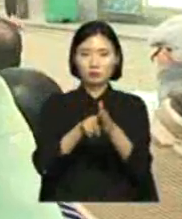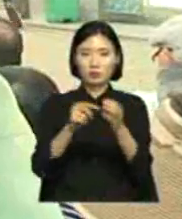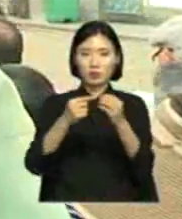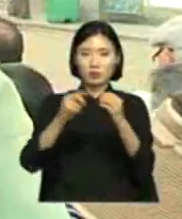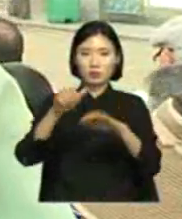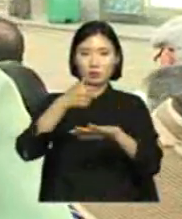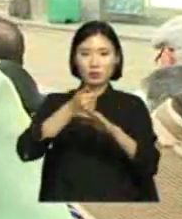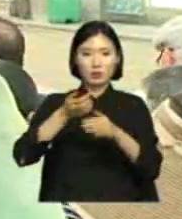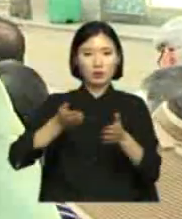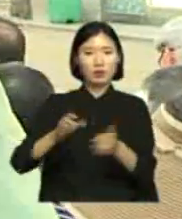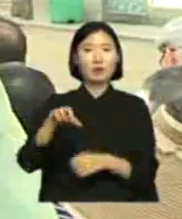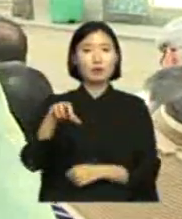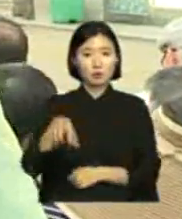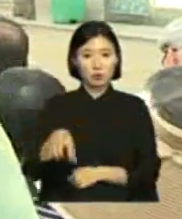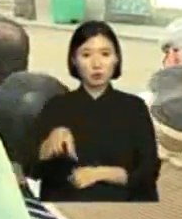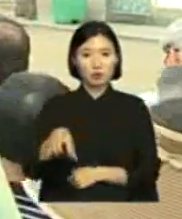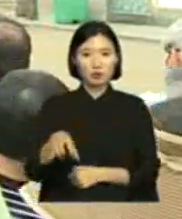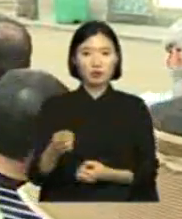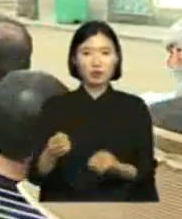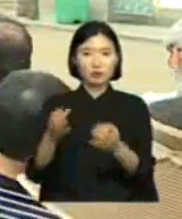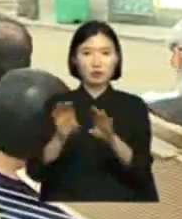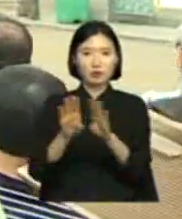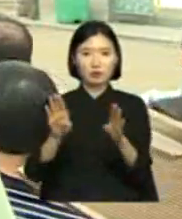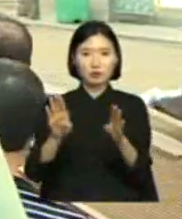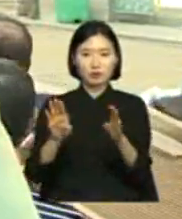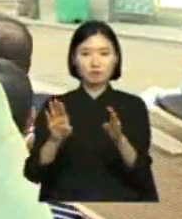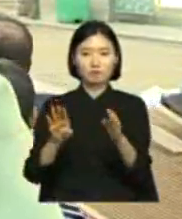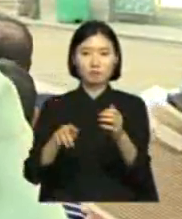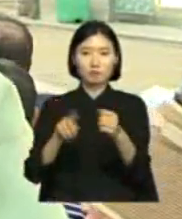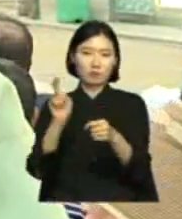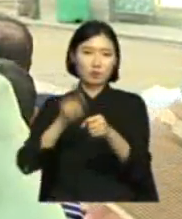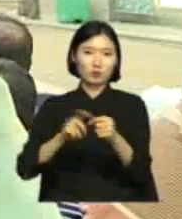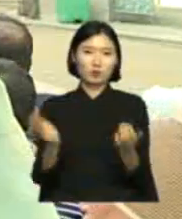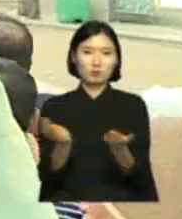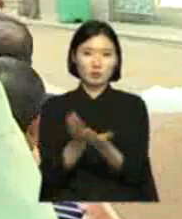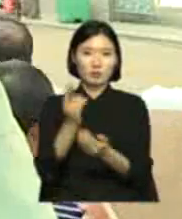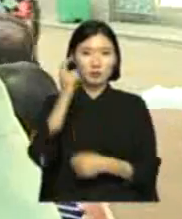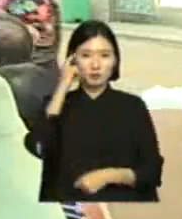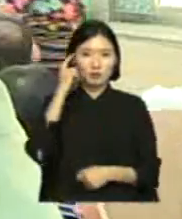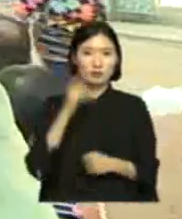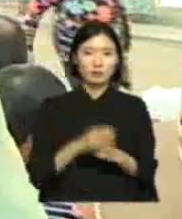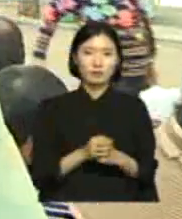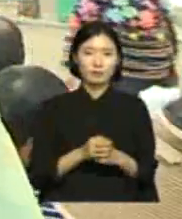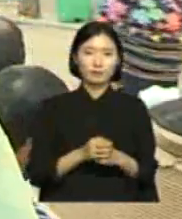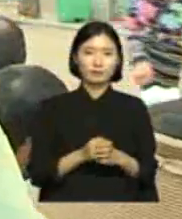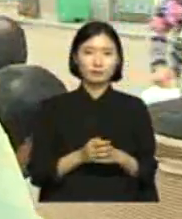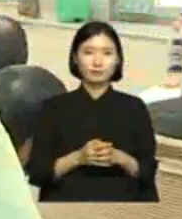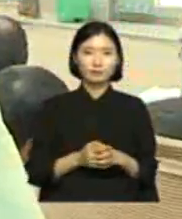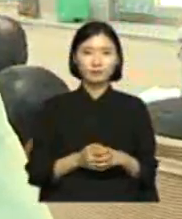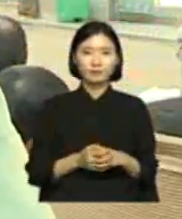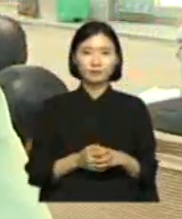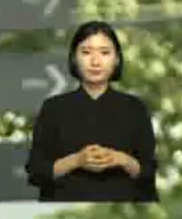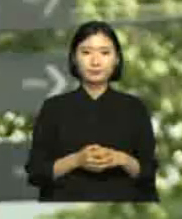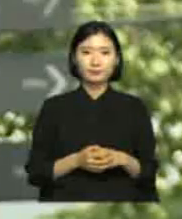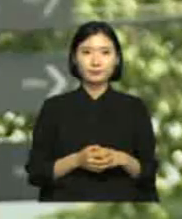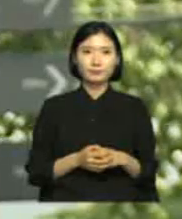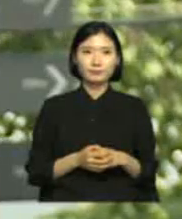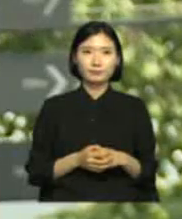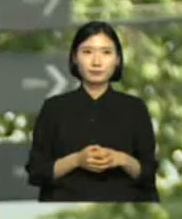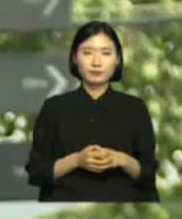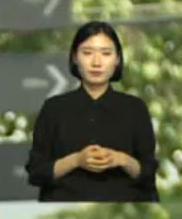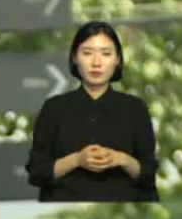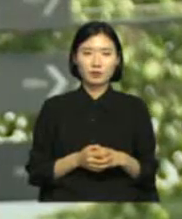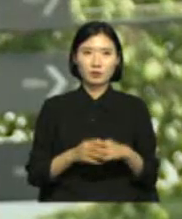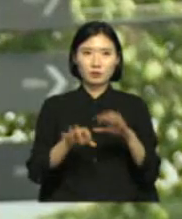대화 의 나신 곳에서 하는 것이 이치에 맞게 따 하는 것이 저희 어 시민들의 생각이고 이곳 주민들의 생각인 것입니다